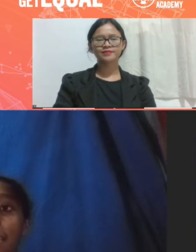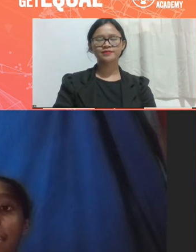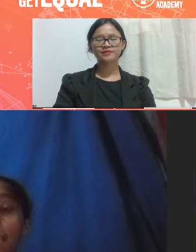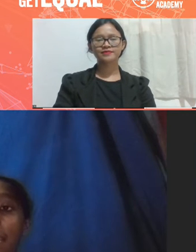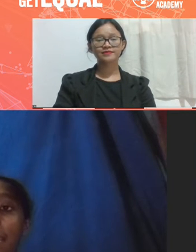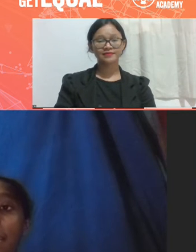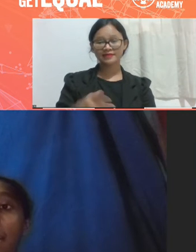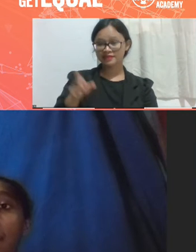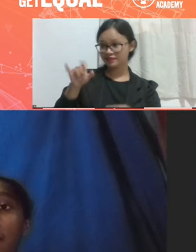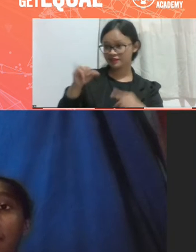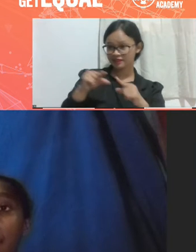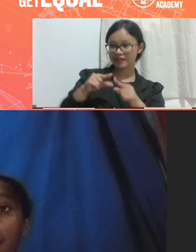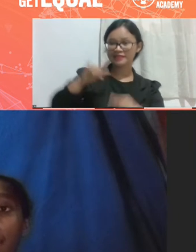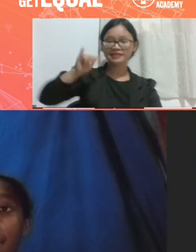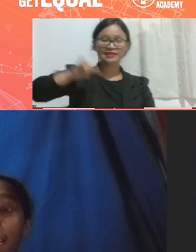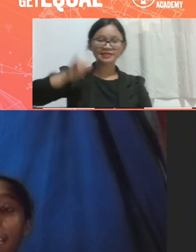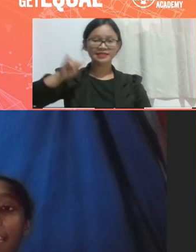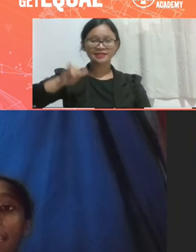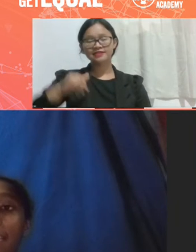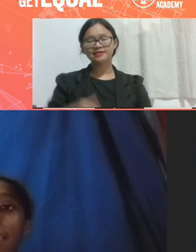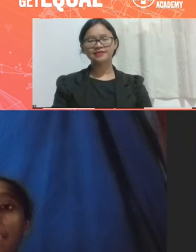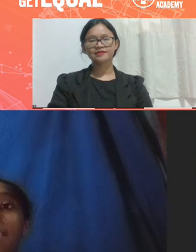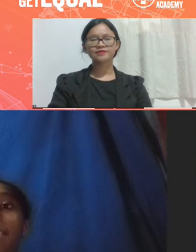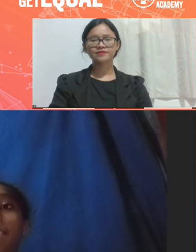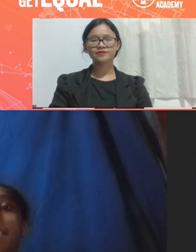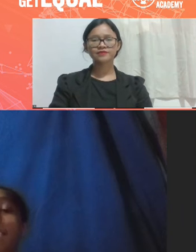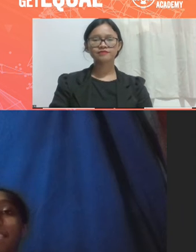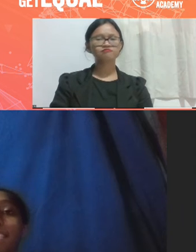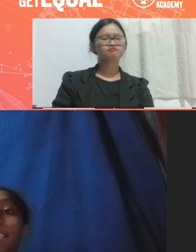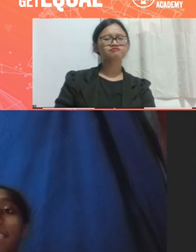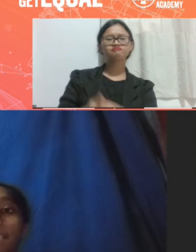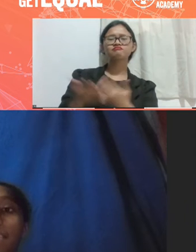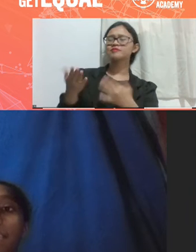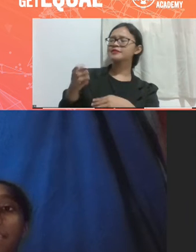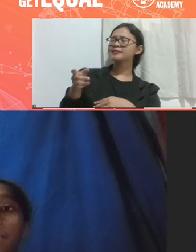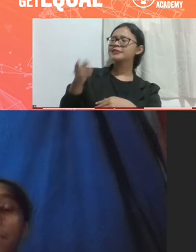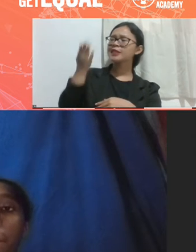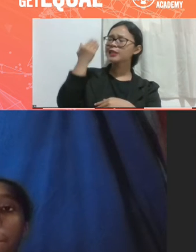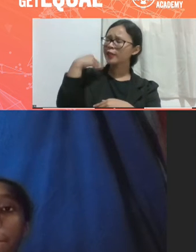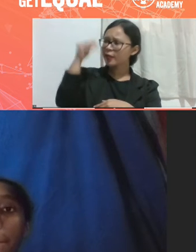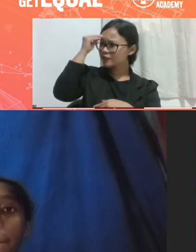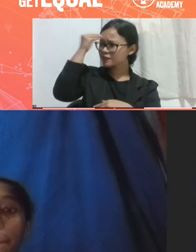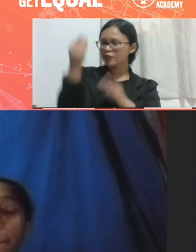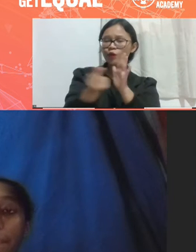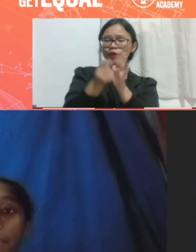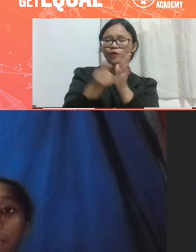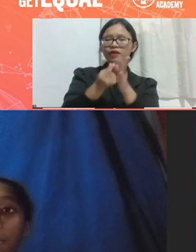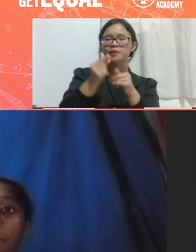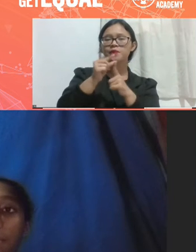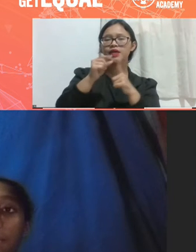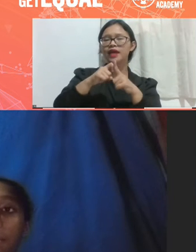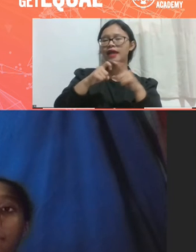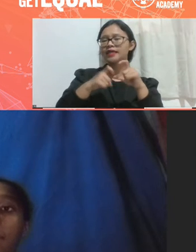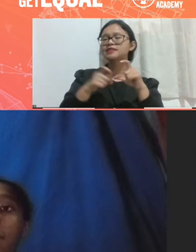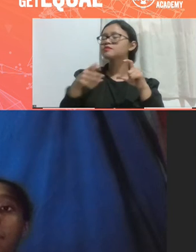Halo Cia. Halo Kak. Ya, pendapat Cia tentang rancangan undang-undang penghapusan kekerasan